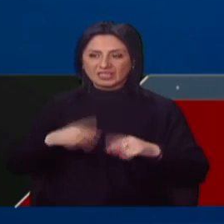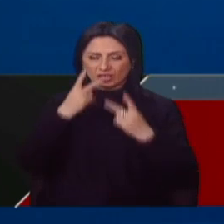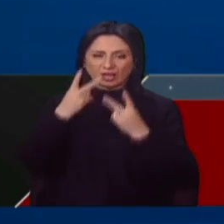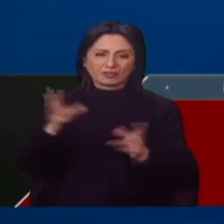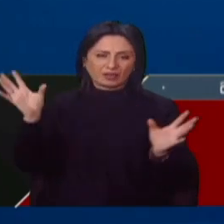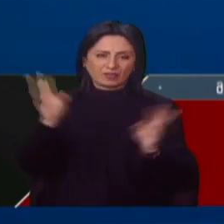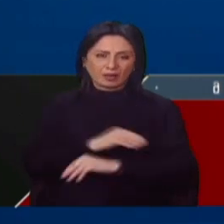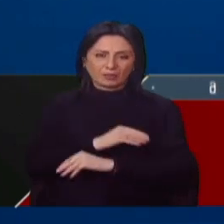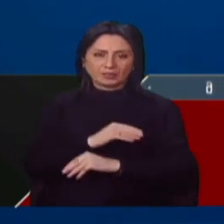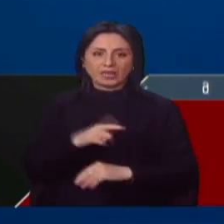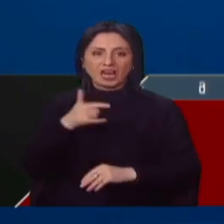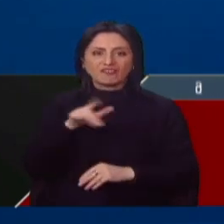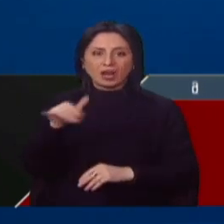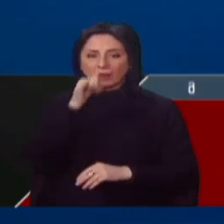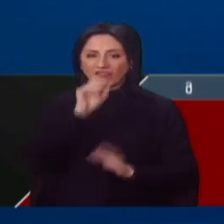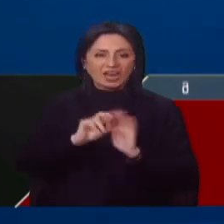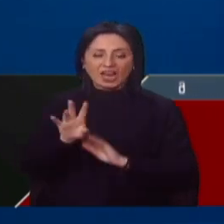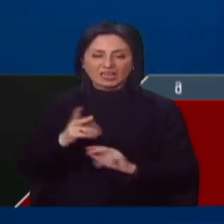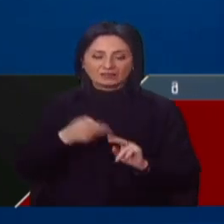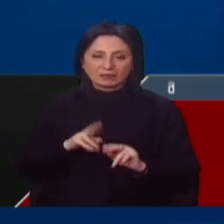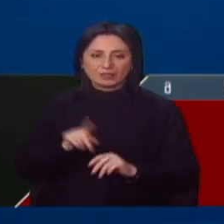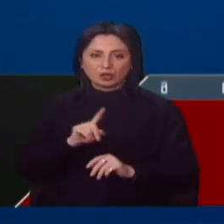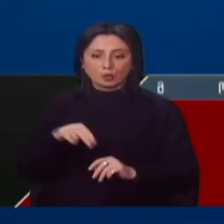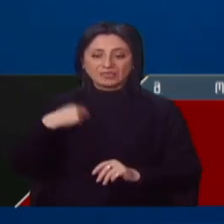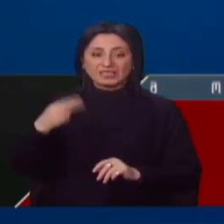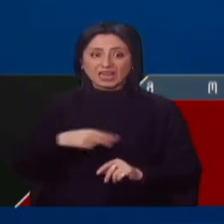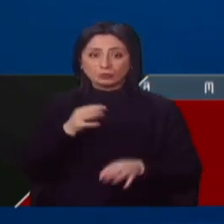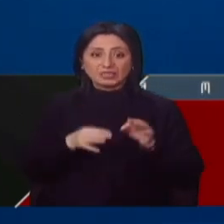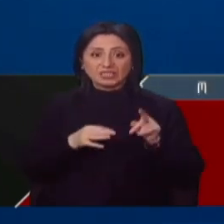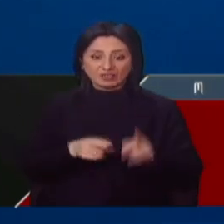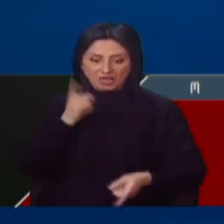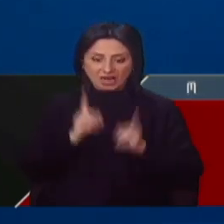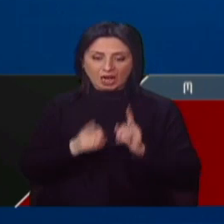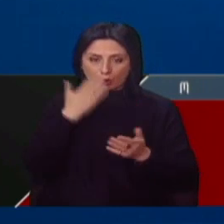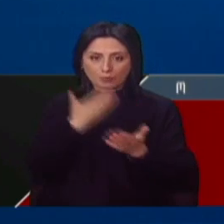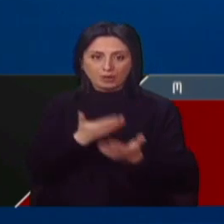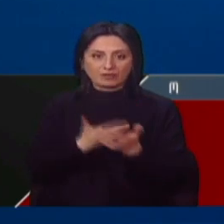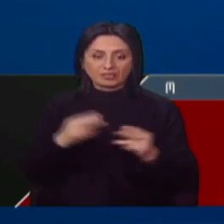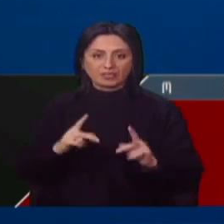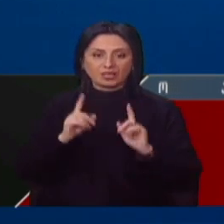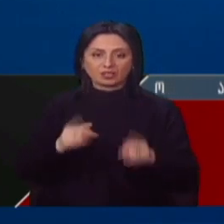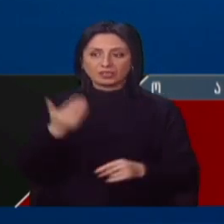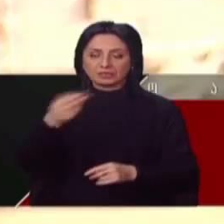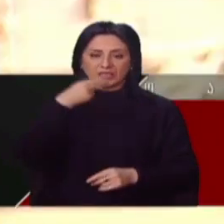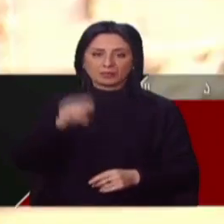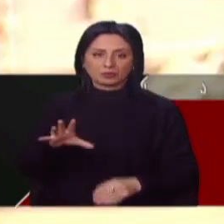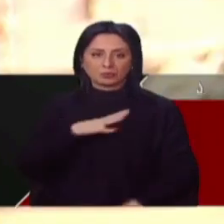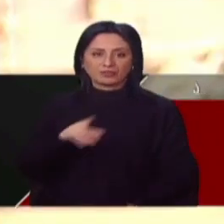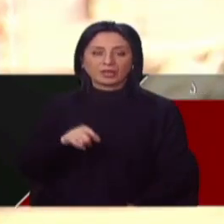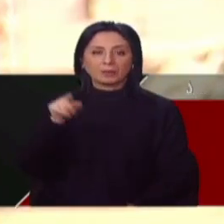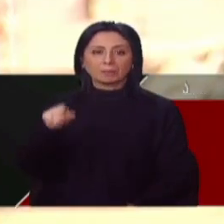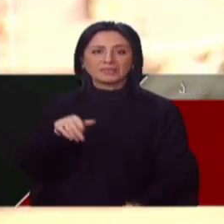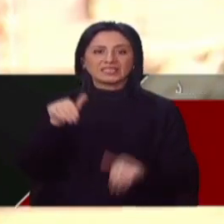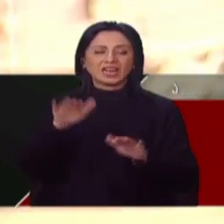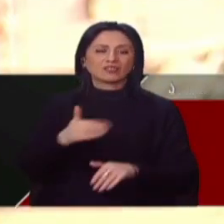khedavs qolapers da guaramia ver gaekts'eva imas, rom Strasburgis sasamartlom realurat da dastura, misi dam nashaveba. Misi